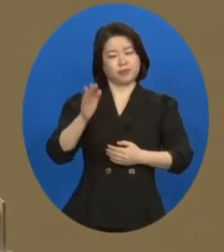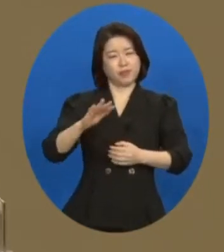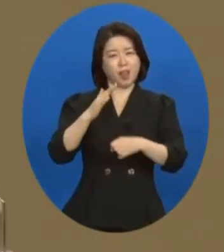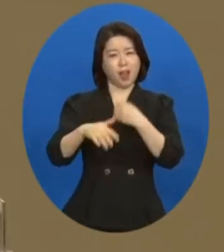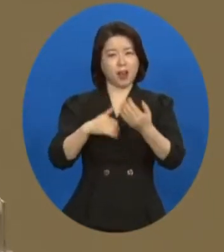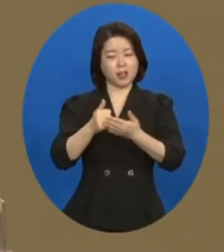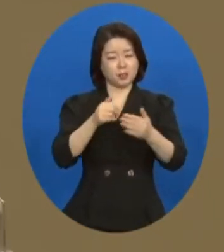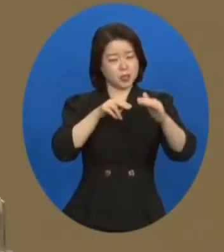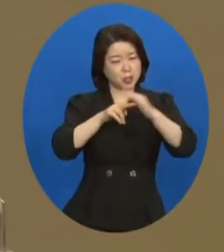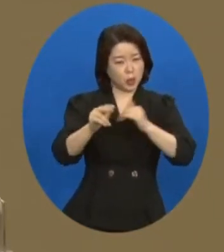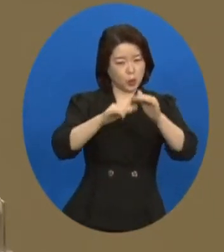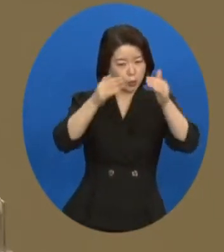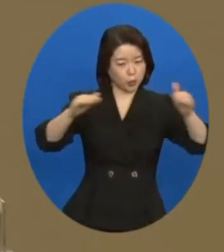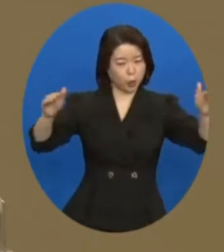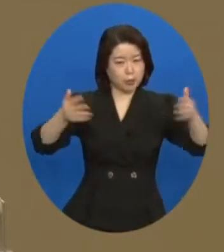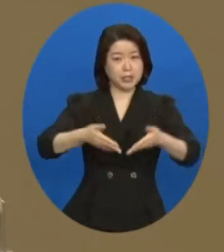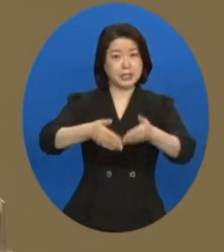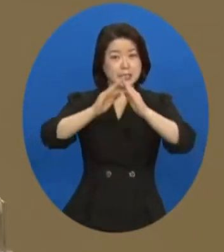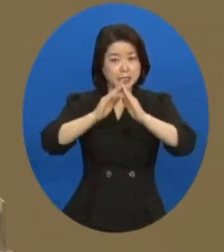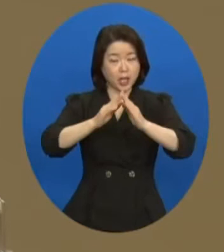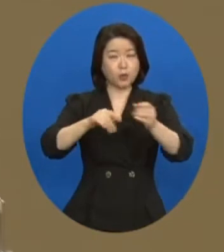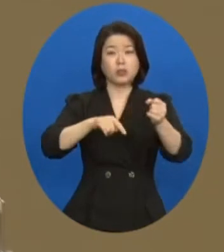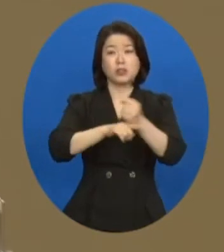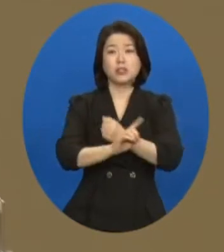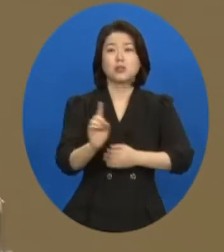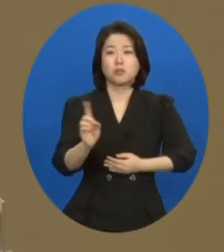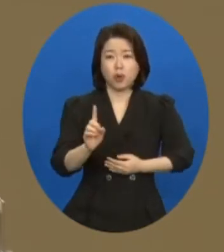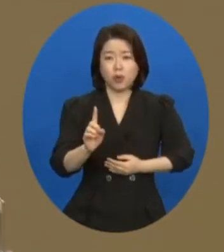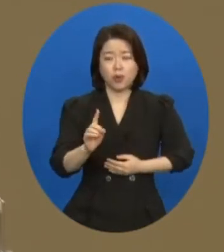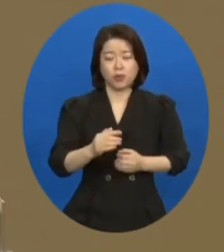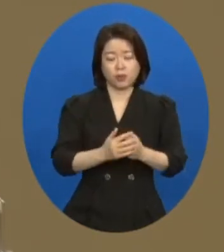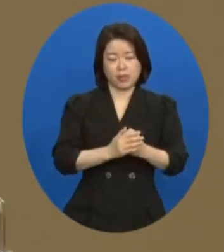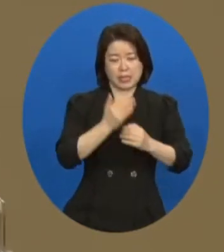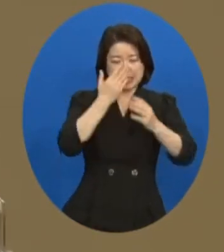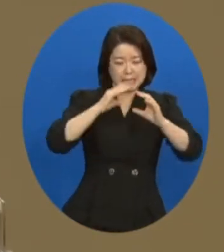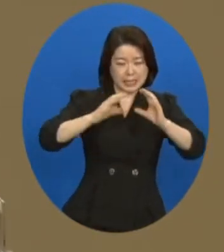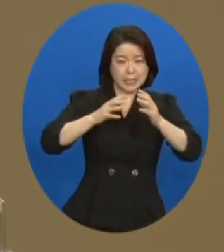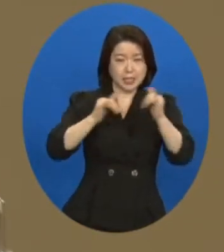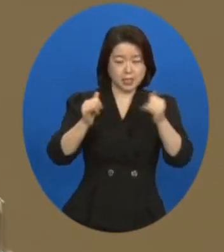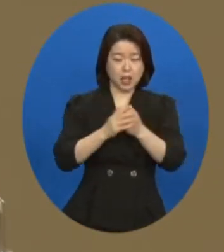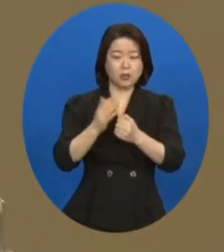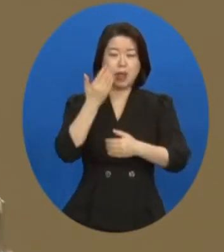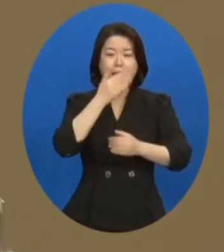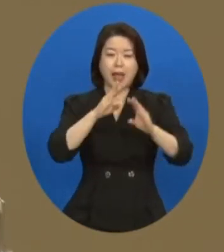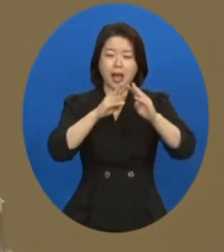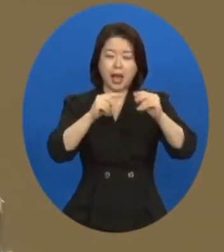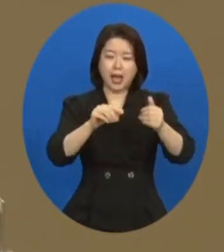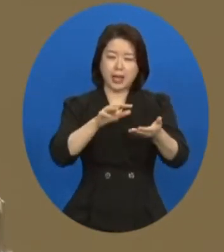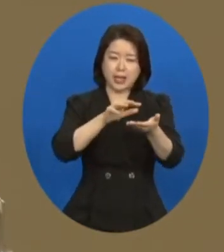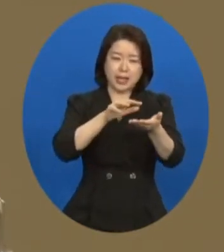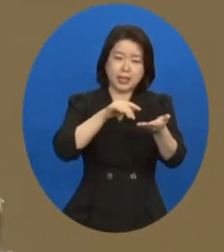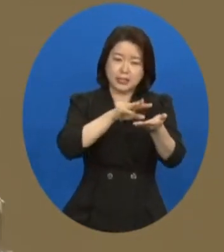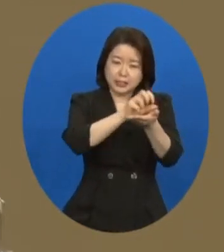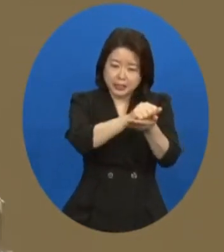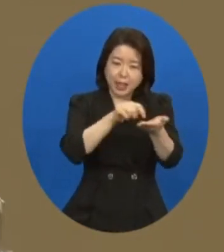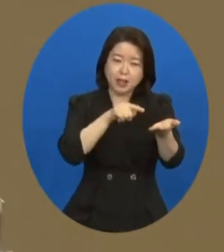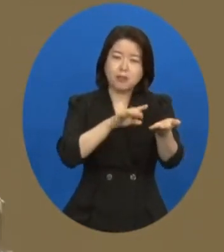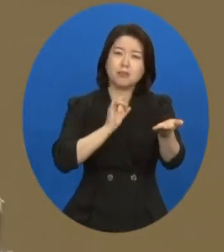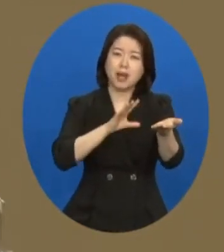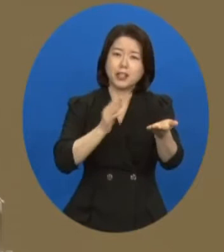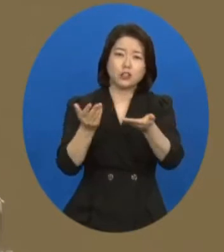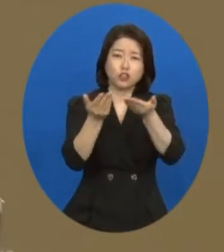하신 뜻을 단지 이스라엘 백성들에게 가나안 땀을 주시려고 하심이 아니고